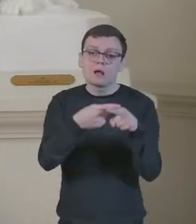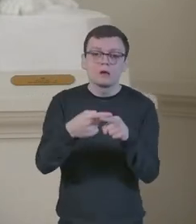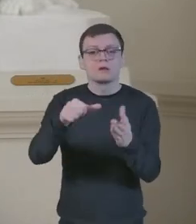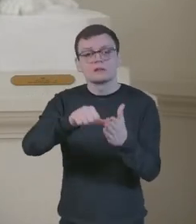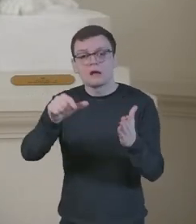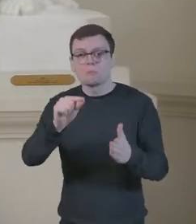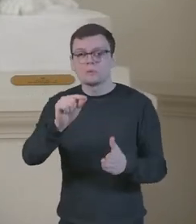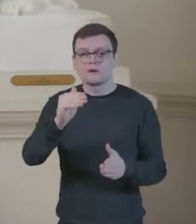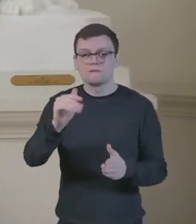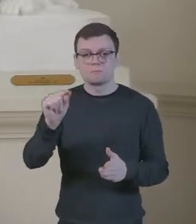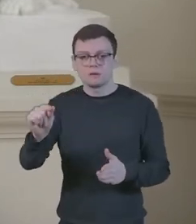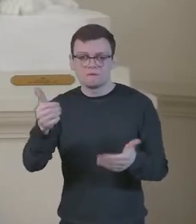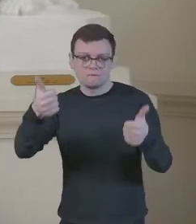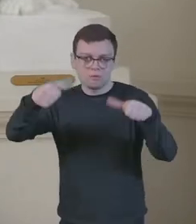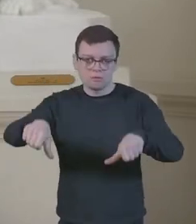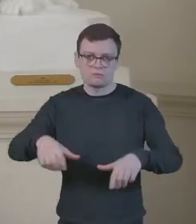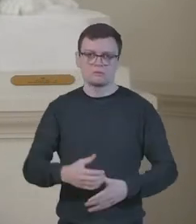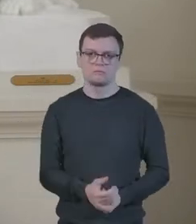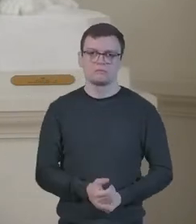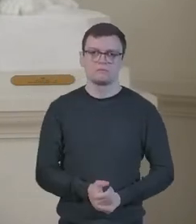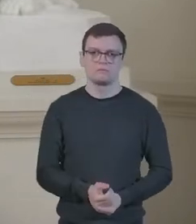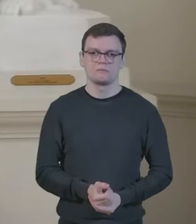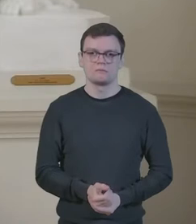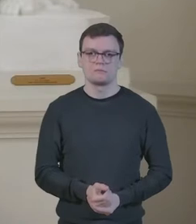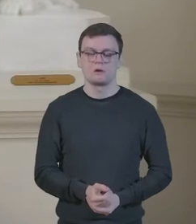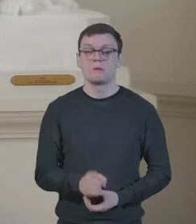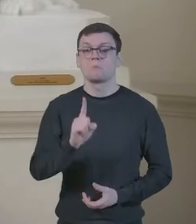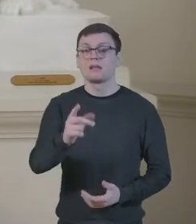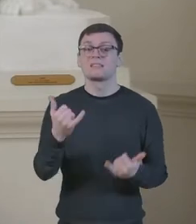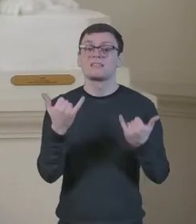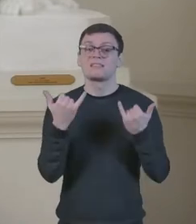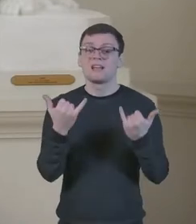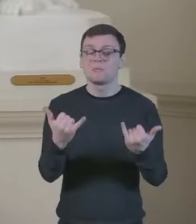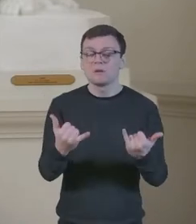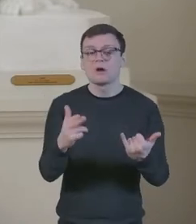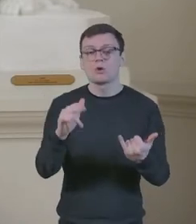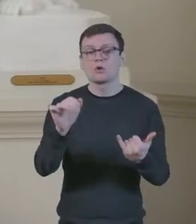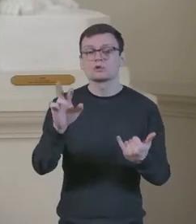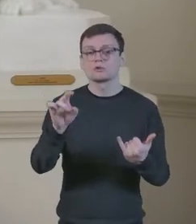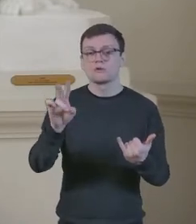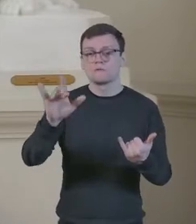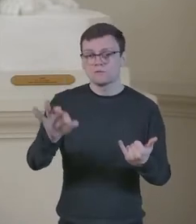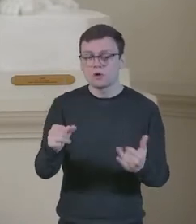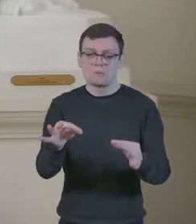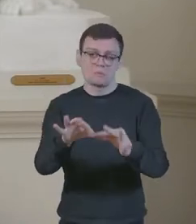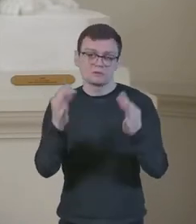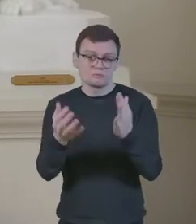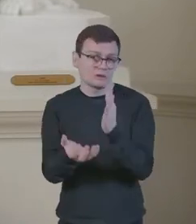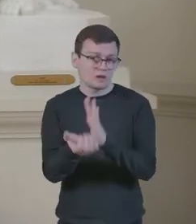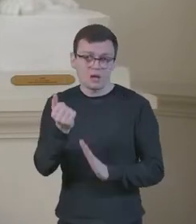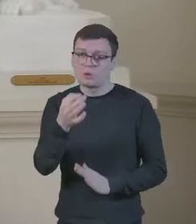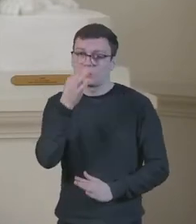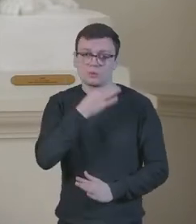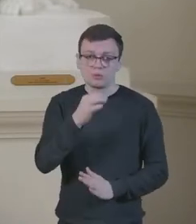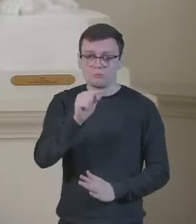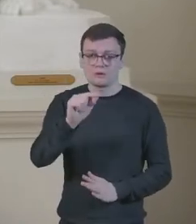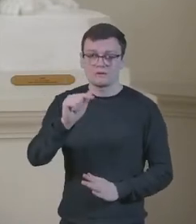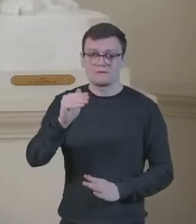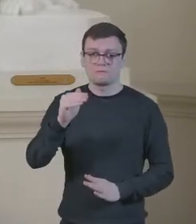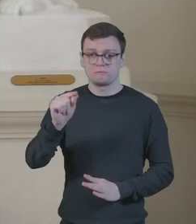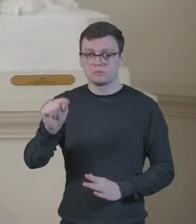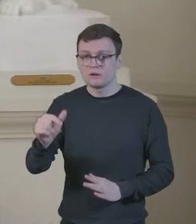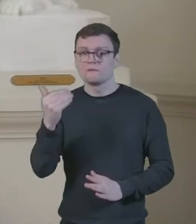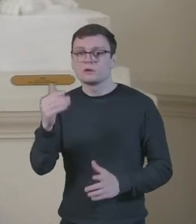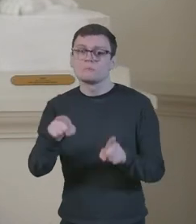PFP formate. Tačiau Kosovo kol kas nesulaukė pasiūlymą prisijungti prie PFP arba partnerystės taikos